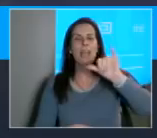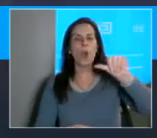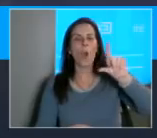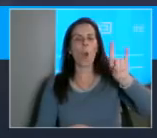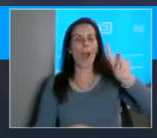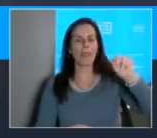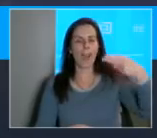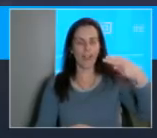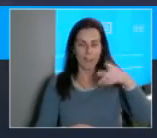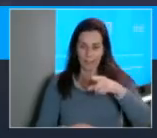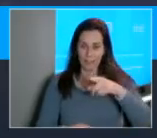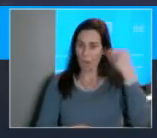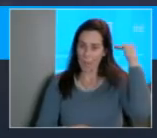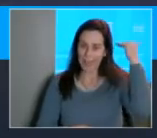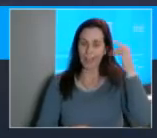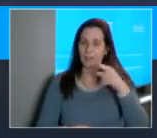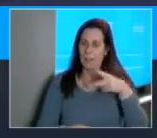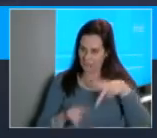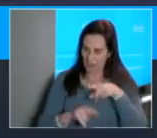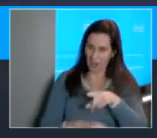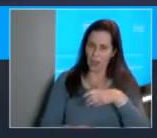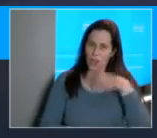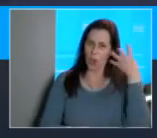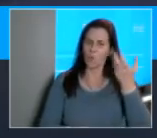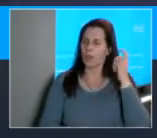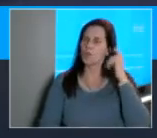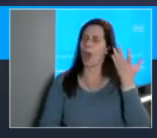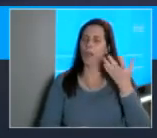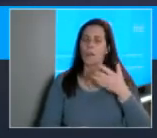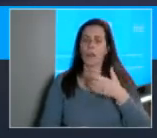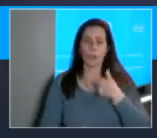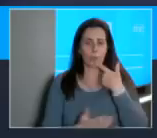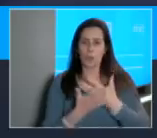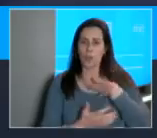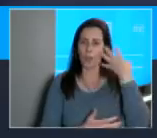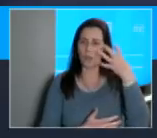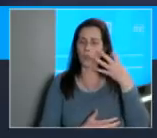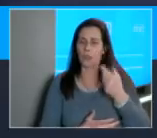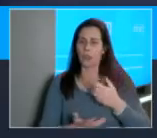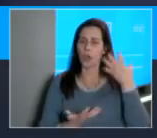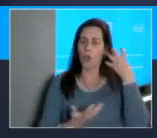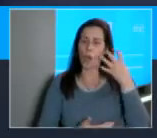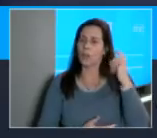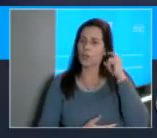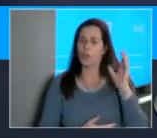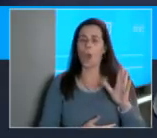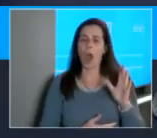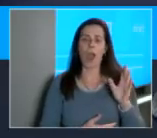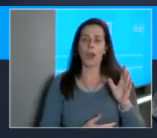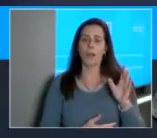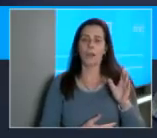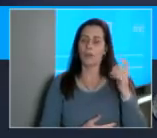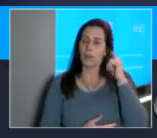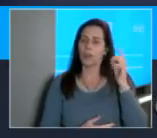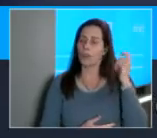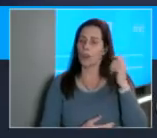יועז הנדל צרמו לך? לא, אני ממש לא צרמו לי. אני אוהב למשל לשמוע, אני מתוודא פה שאני אוהב לשמוע את אח... אני